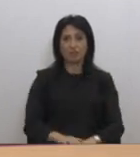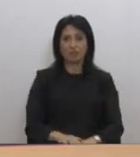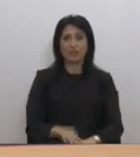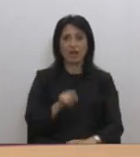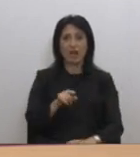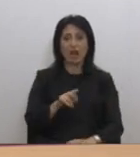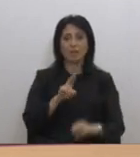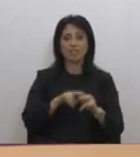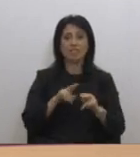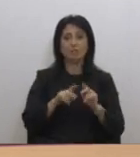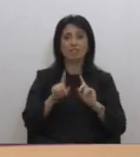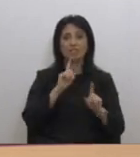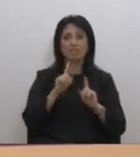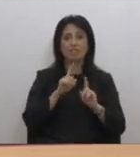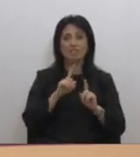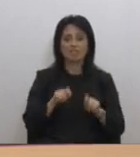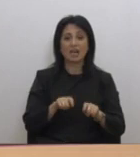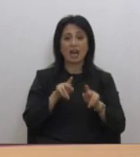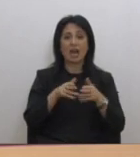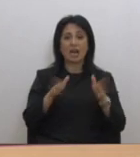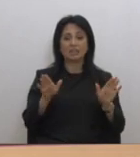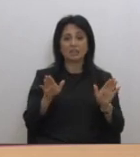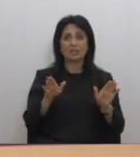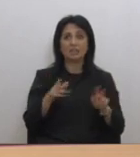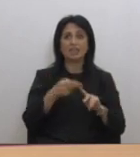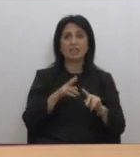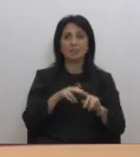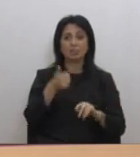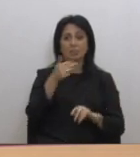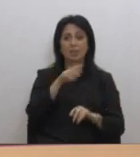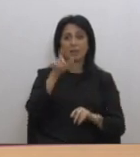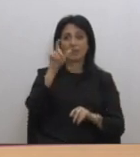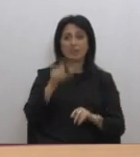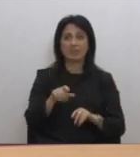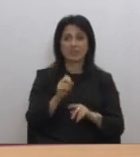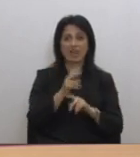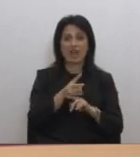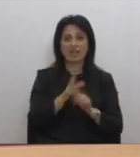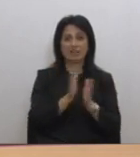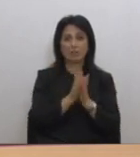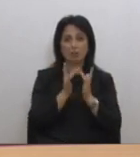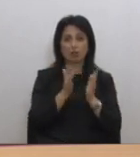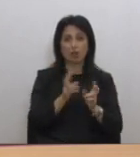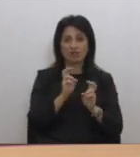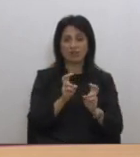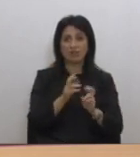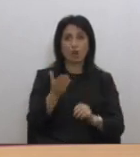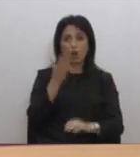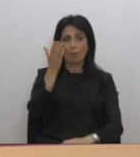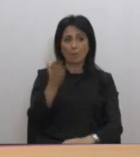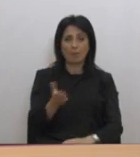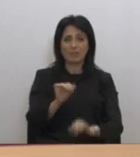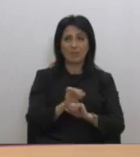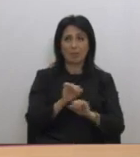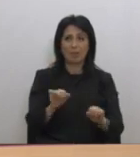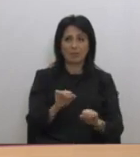ამ საშემოდგომო სესიას გახსნიდით იმ პრემიერ-მინისტრის გადაყენების მოთხოვნით, რომელმაც